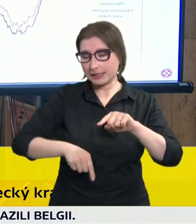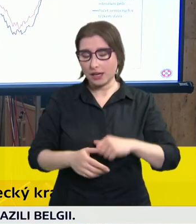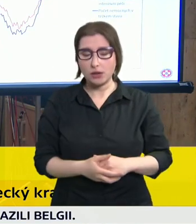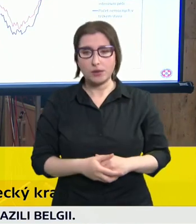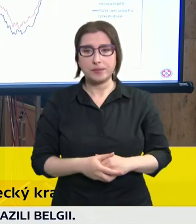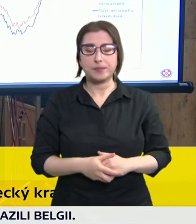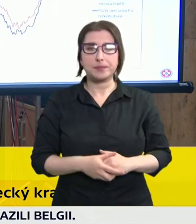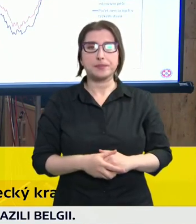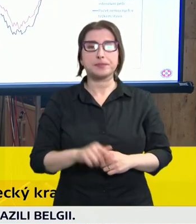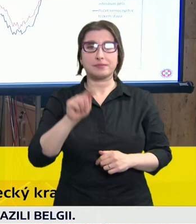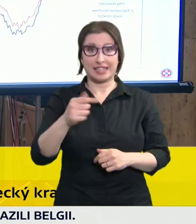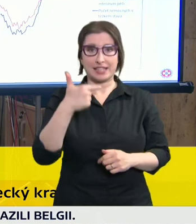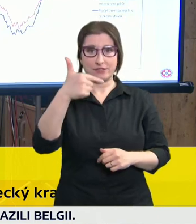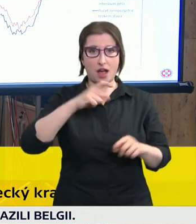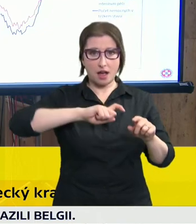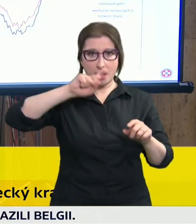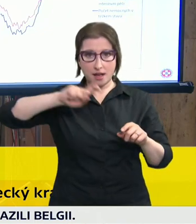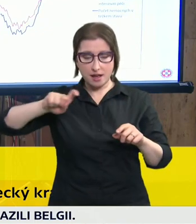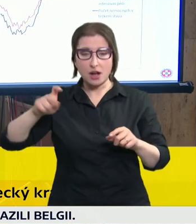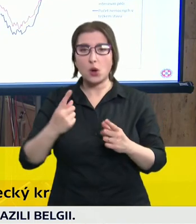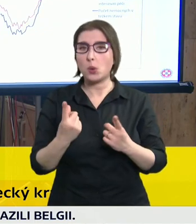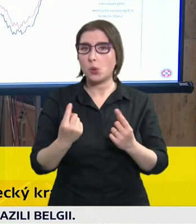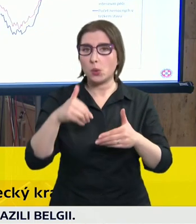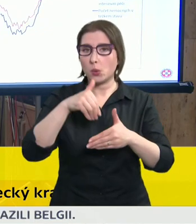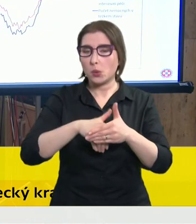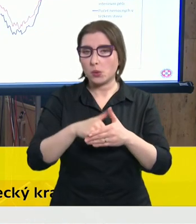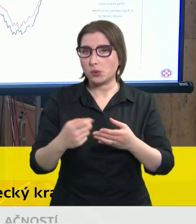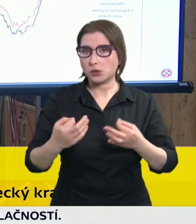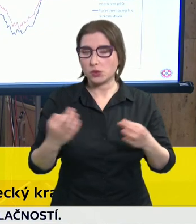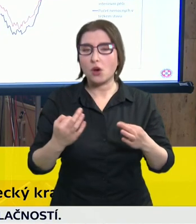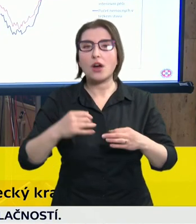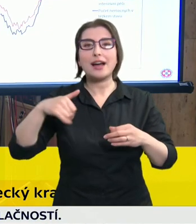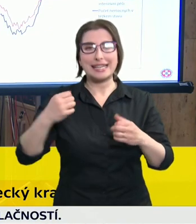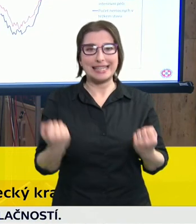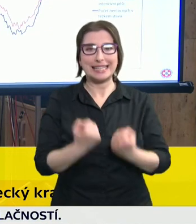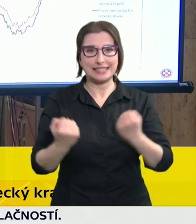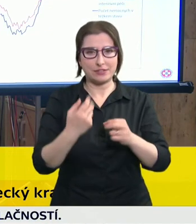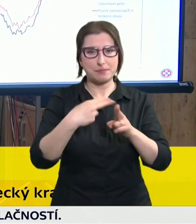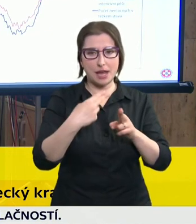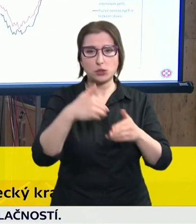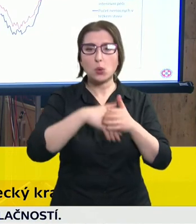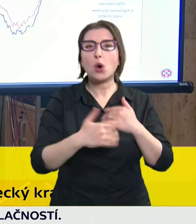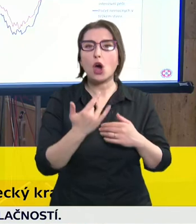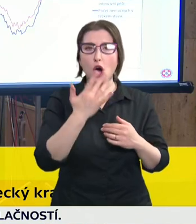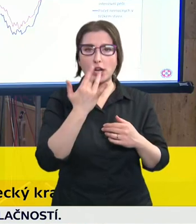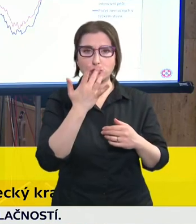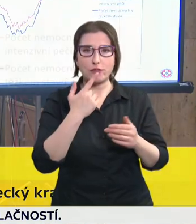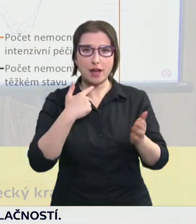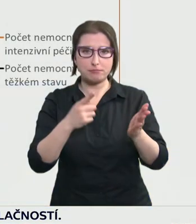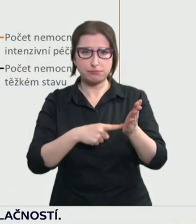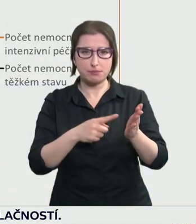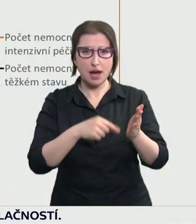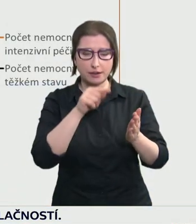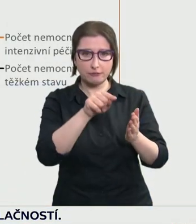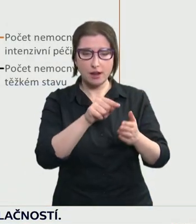dvě křivky, tak ty ukazují počet pacientů v intenzivní péči, to je ta oranžová křivka, a ta černá